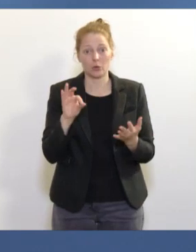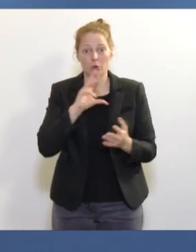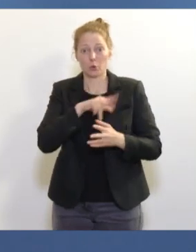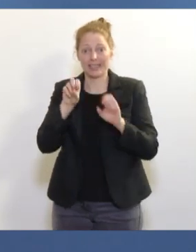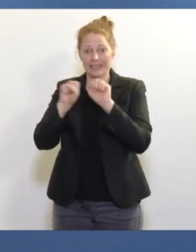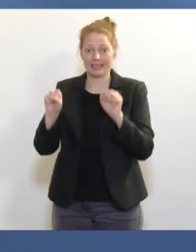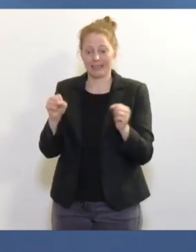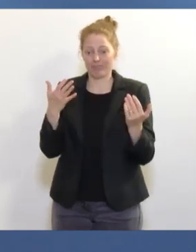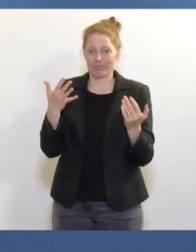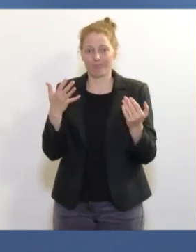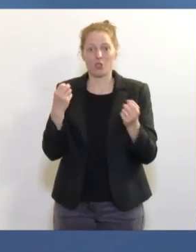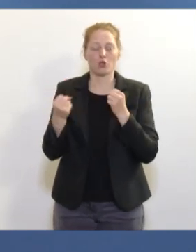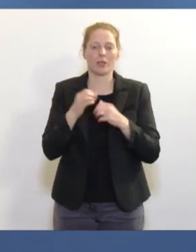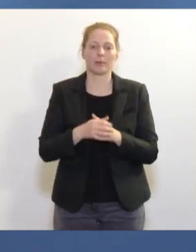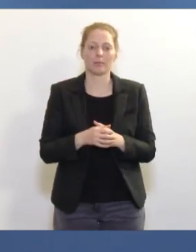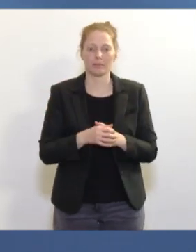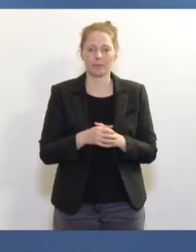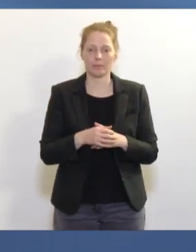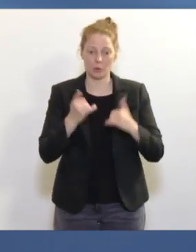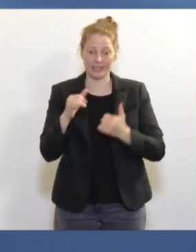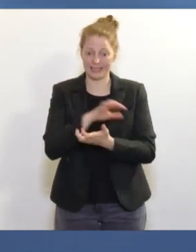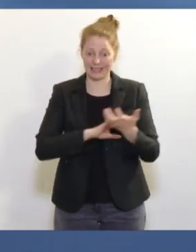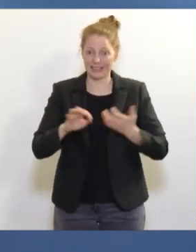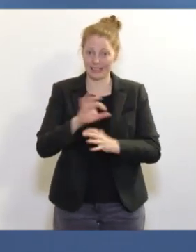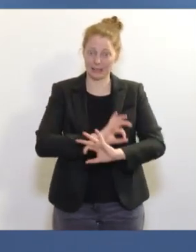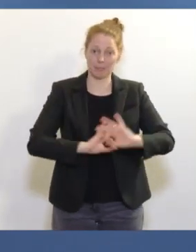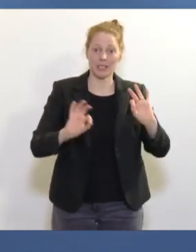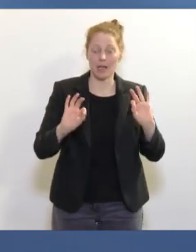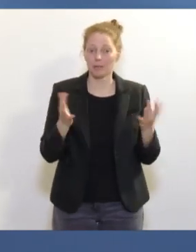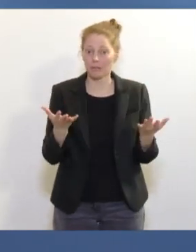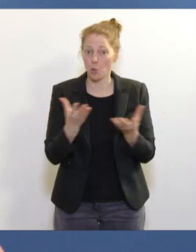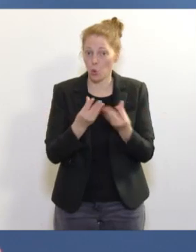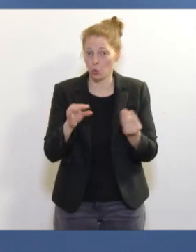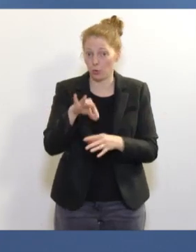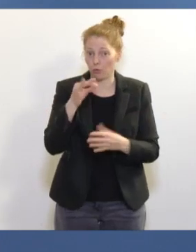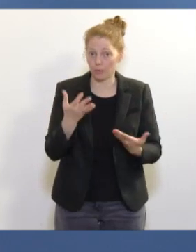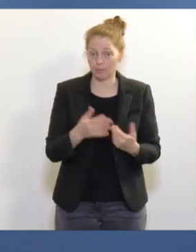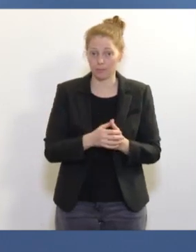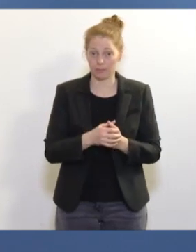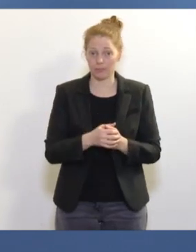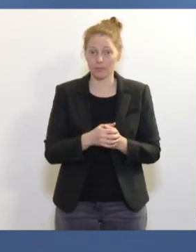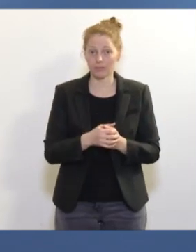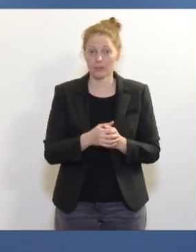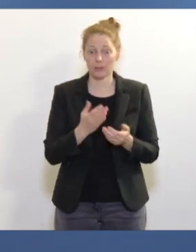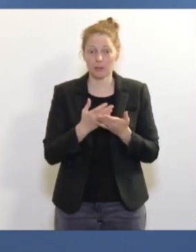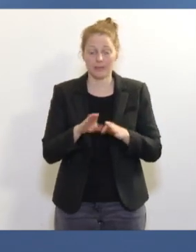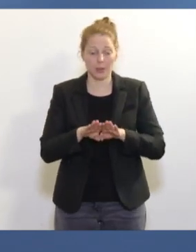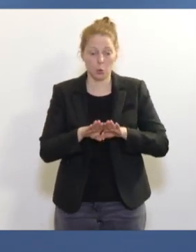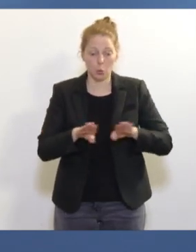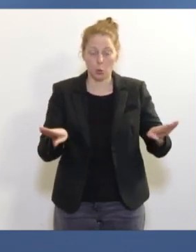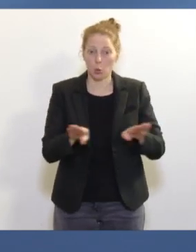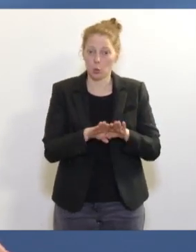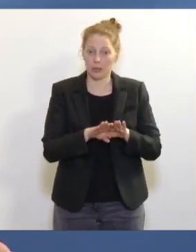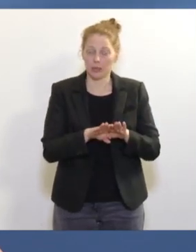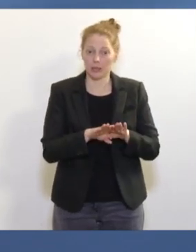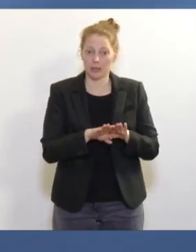dass wir während der Krise etwas viel Besseres an Platz gesetzt haben, wie in bestimmten Grundabkommen, ob das wir recht